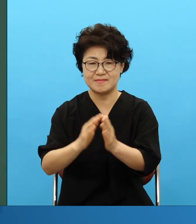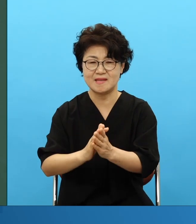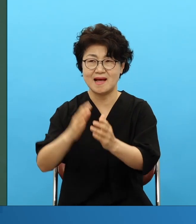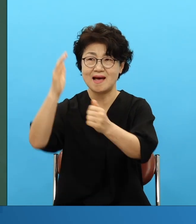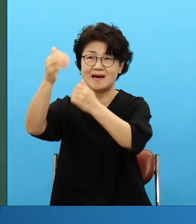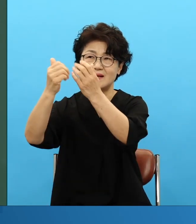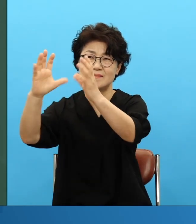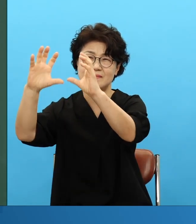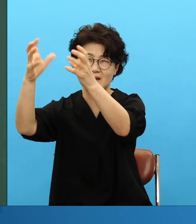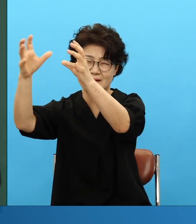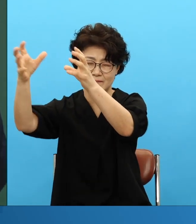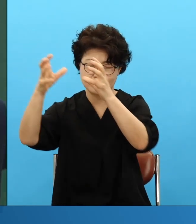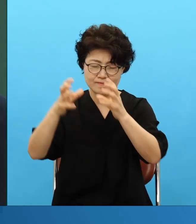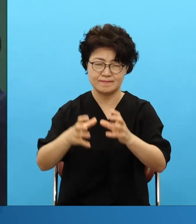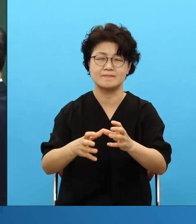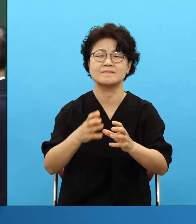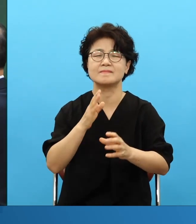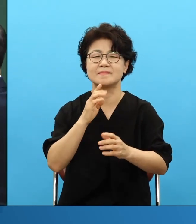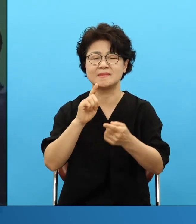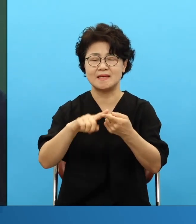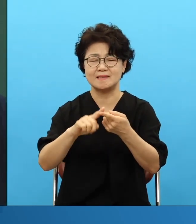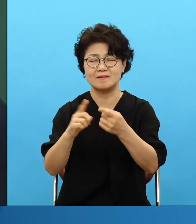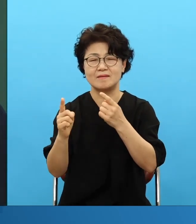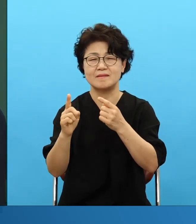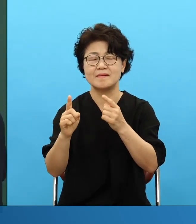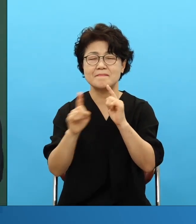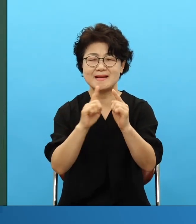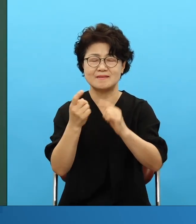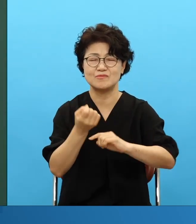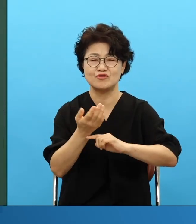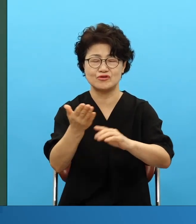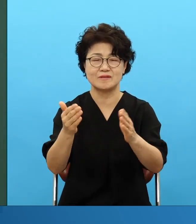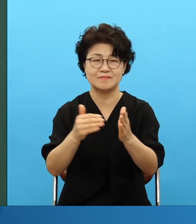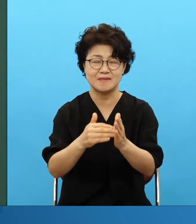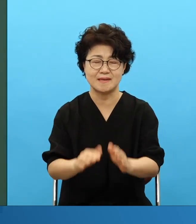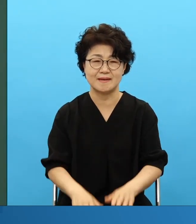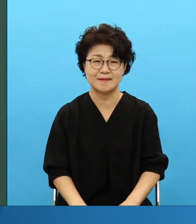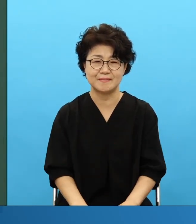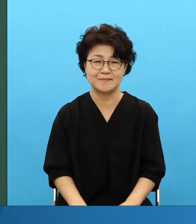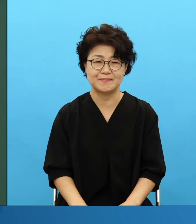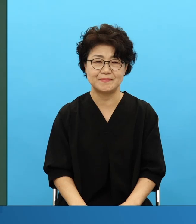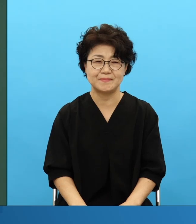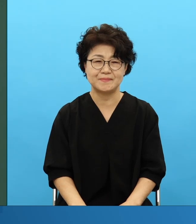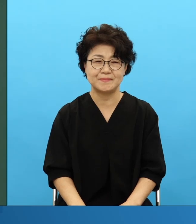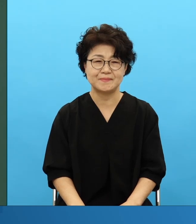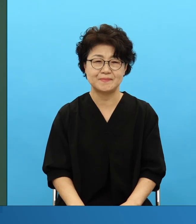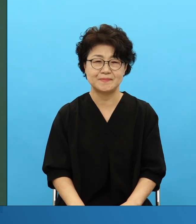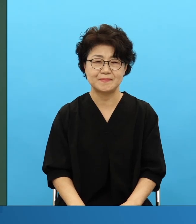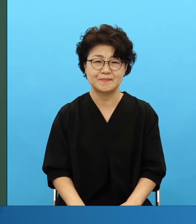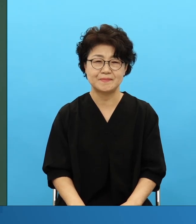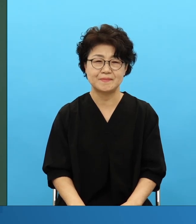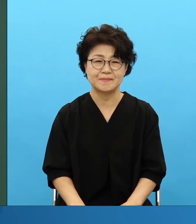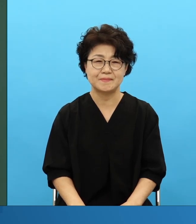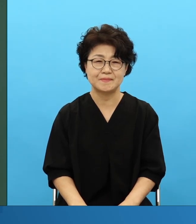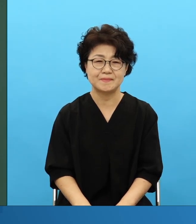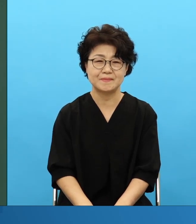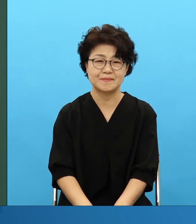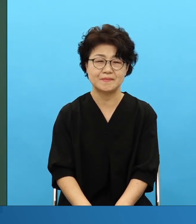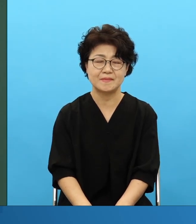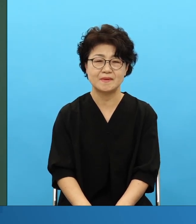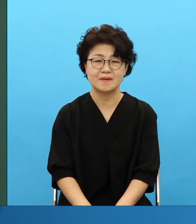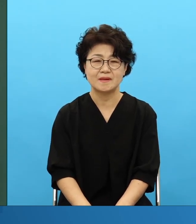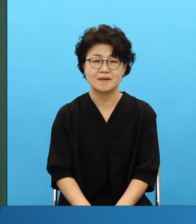처음부터 있었어요. And this was there from the beginning. 그렇다면 여러분의 산업은 다른